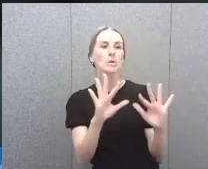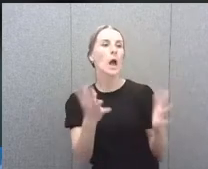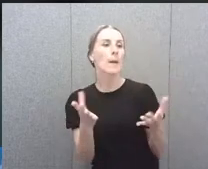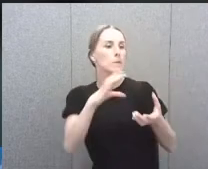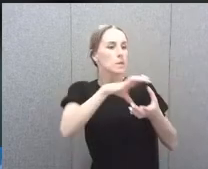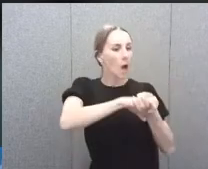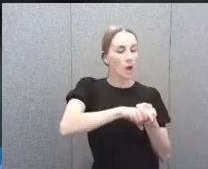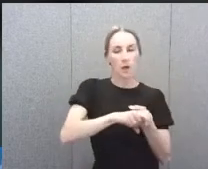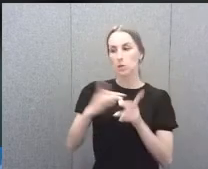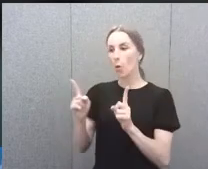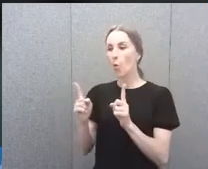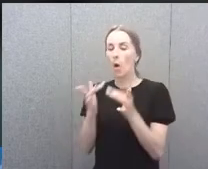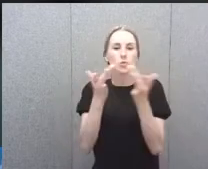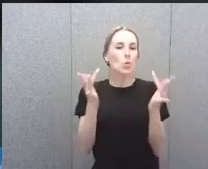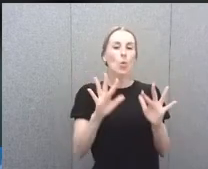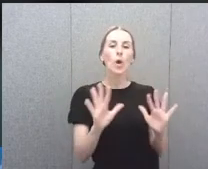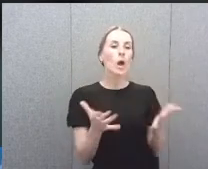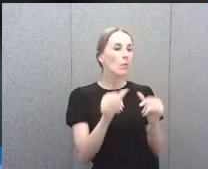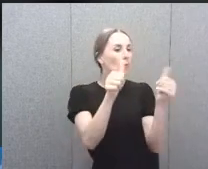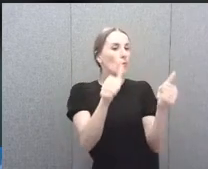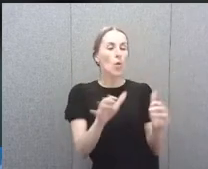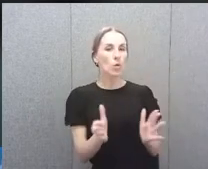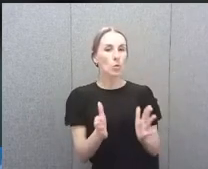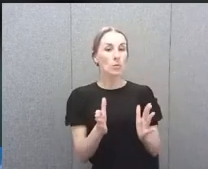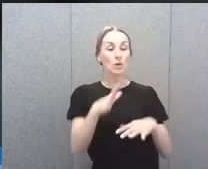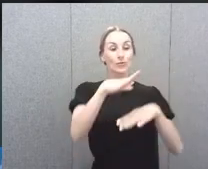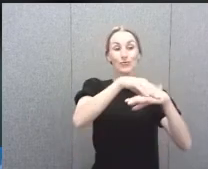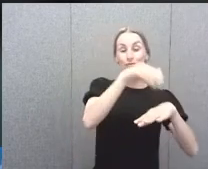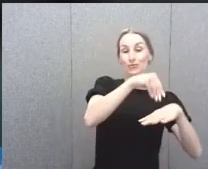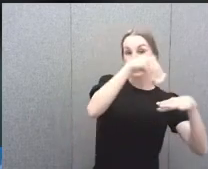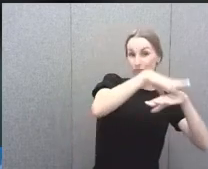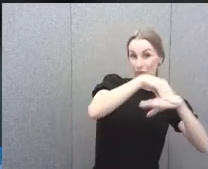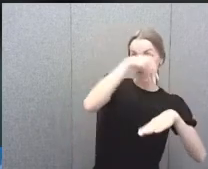У нас есть пример в Швеции,